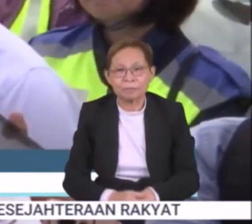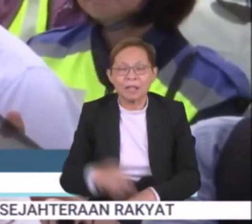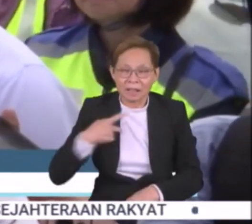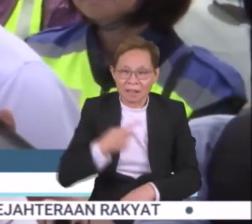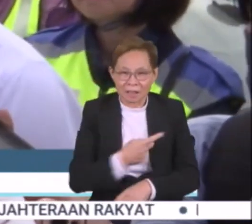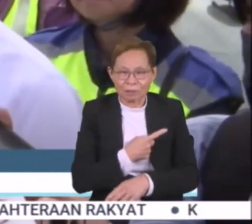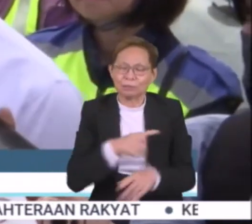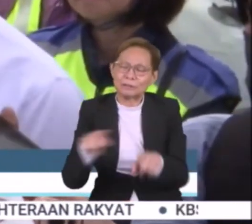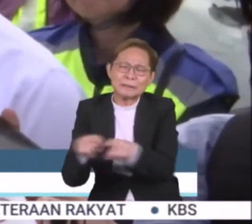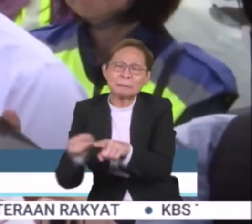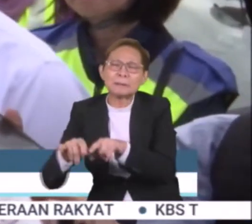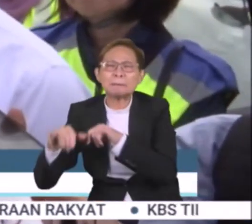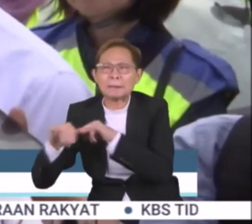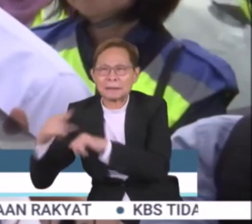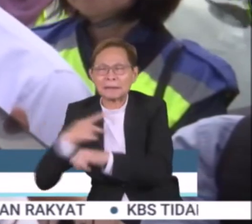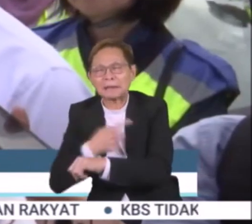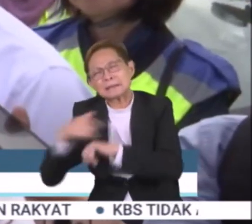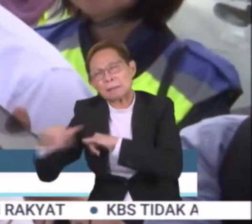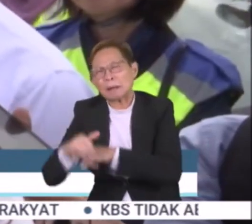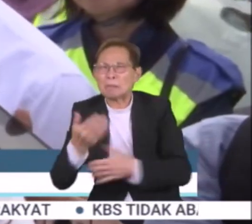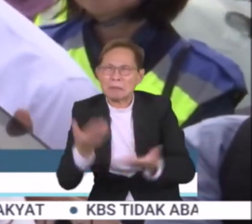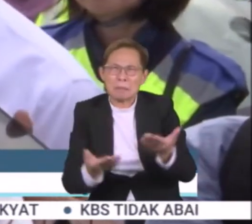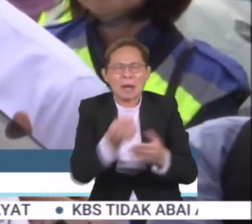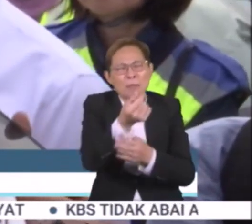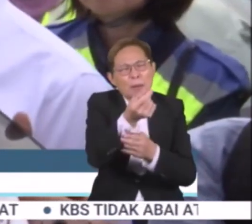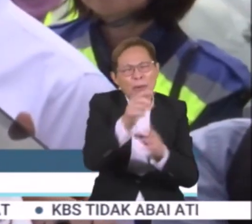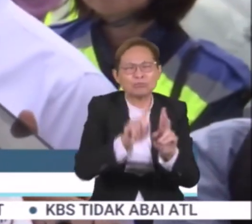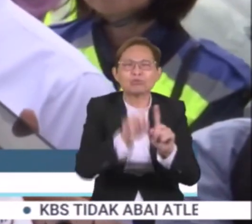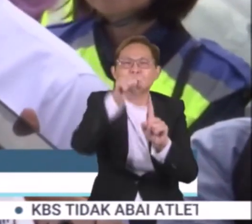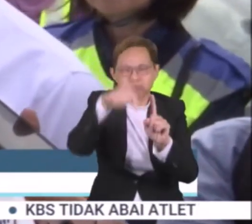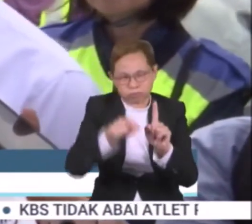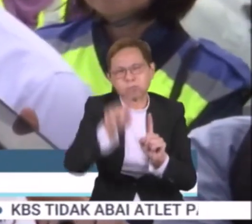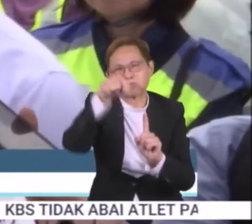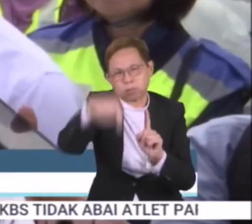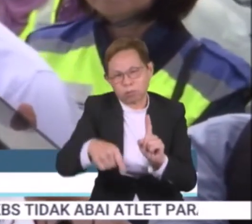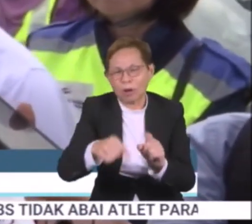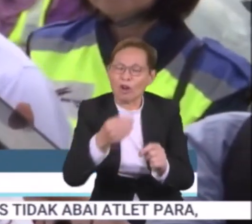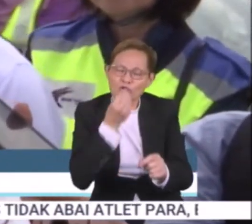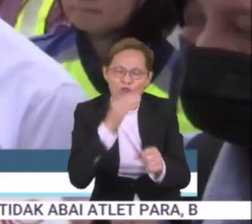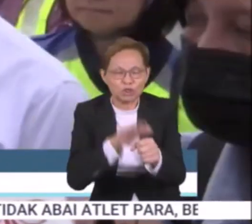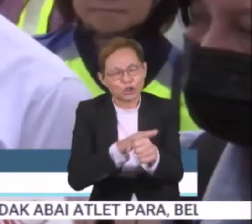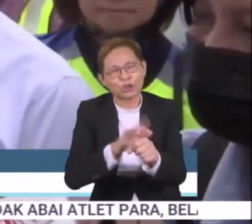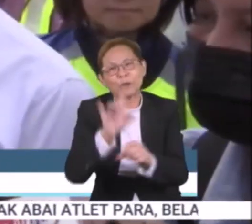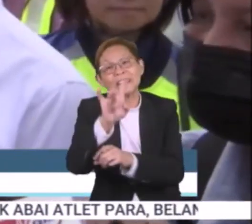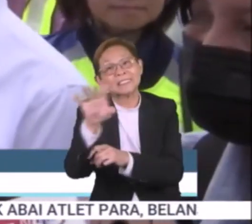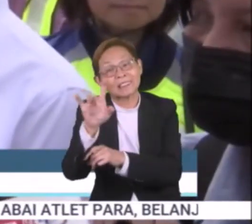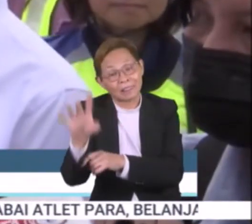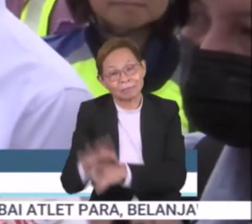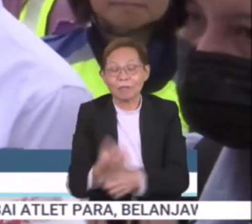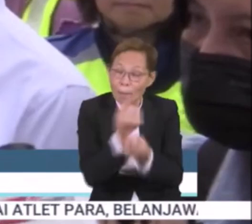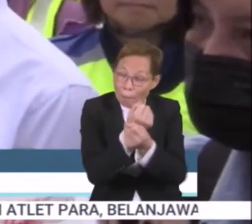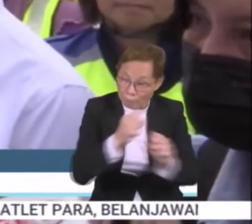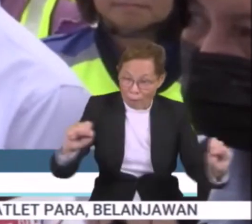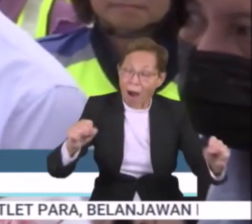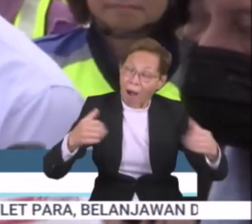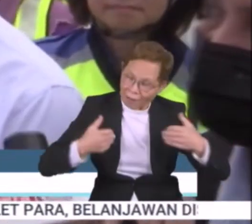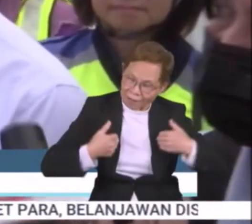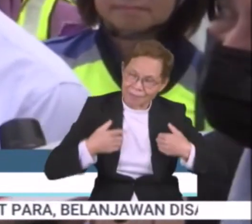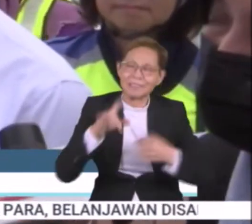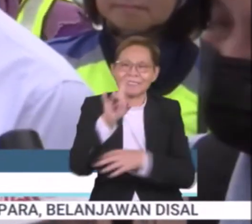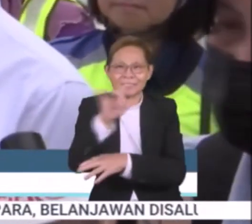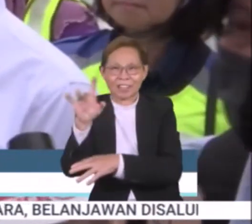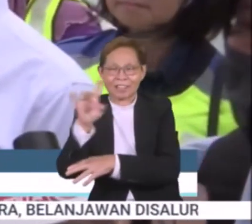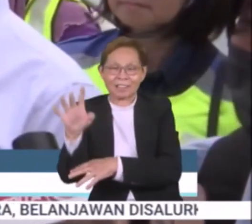Kita pun macam tu. Mungkin harga akan berlaku turun naik dan sebagainya. Food cukup insyaAllah. Jadi persediaan memang ada